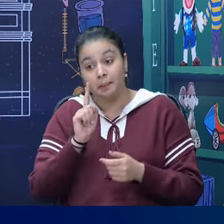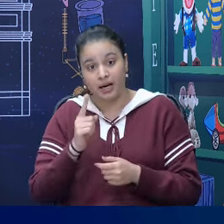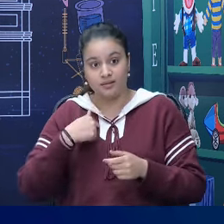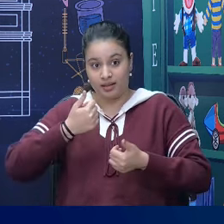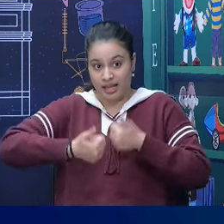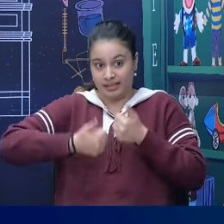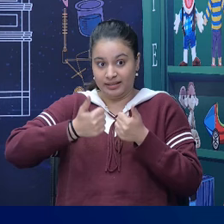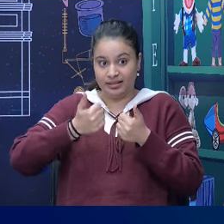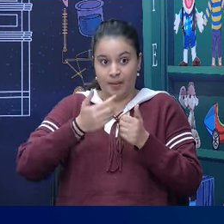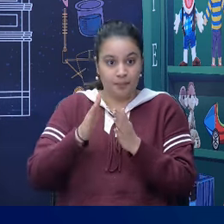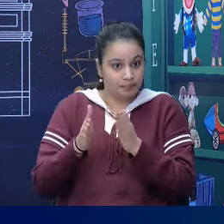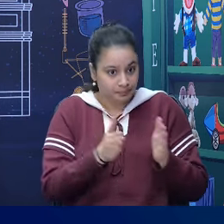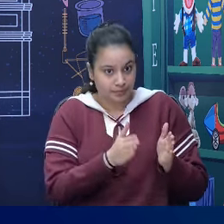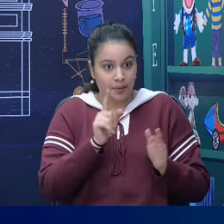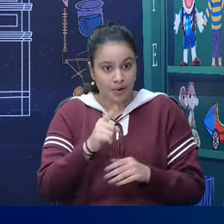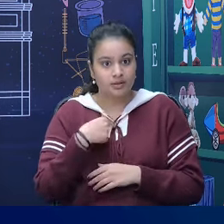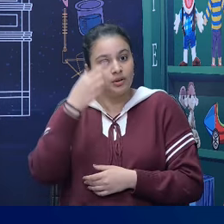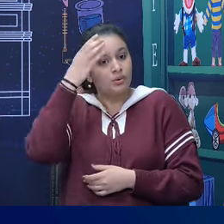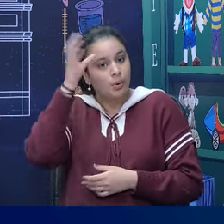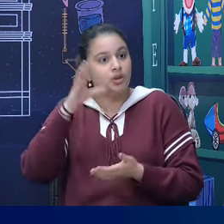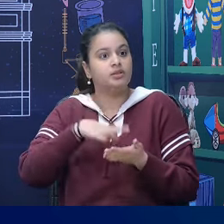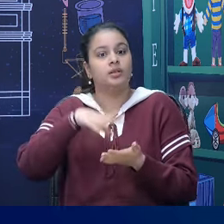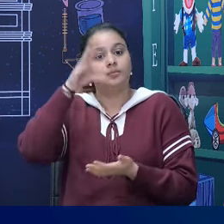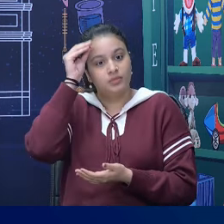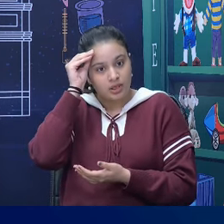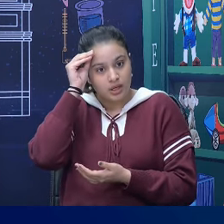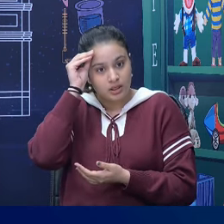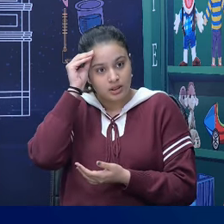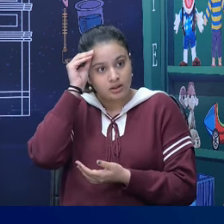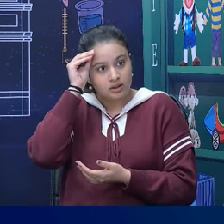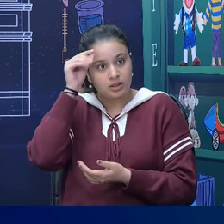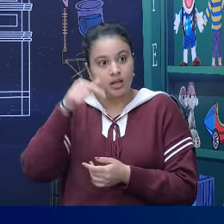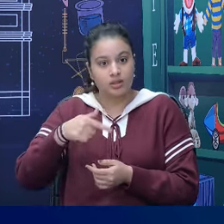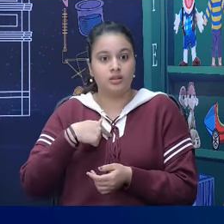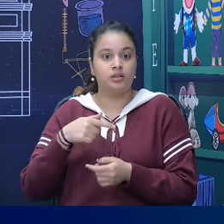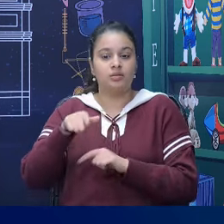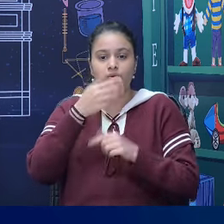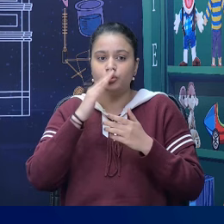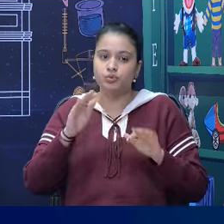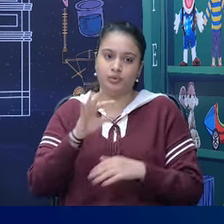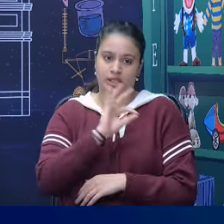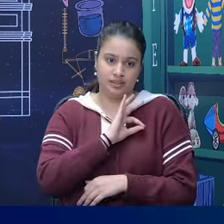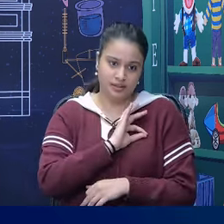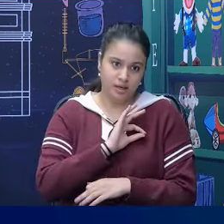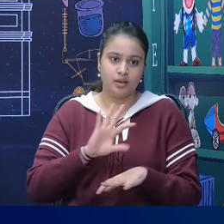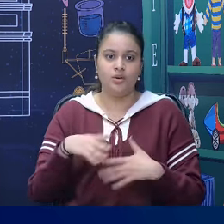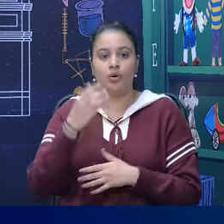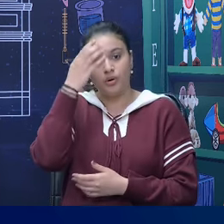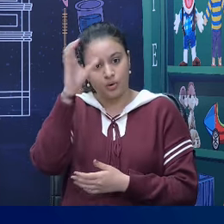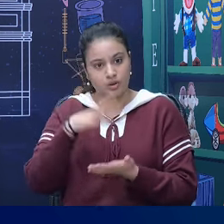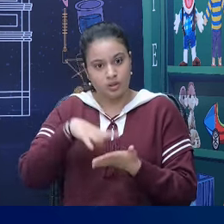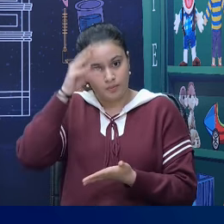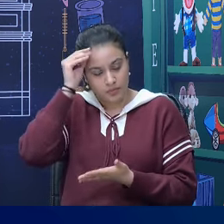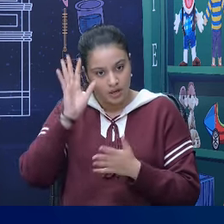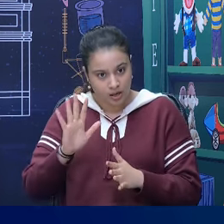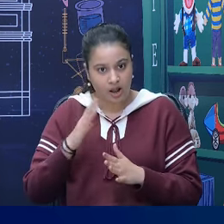पे अगर आप कांसेप्ट समझेंगे जिसकी हम आज चर्चा करेंगे और डेफिनेटली मुझे लगता है कि स्टूडेंट्स को अच्छा लगेगा और वह कांसेप्ट को जब समझ पाएंगे तो